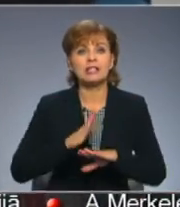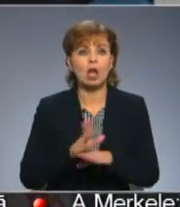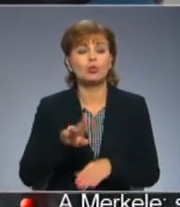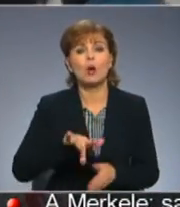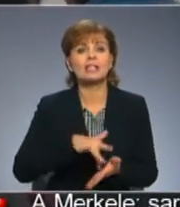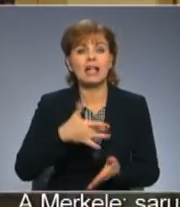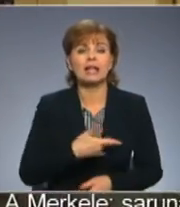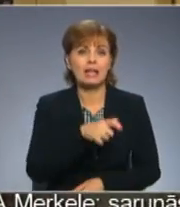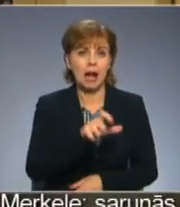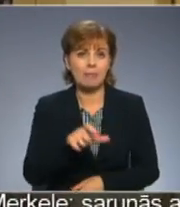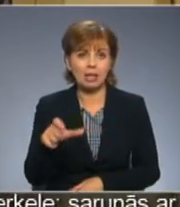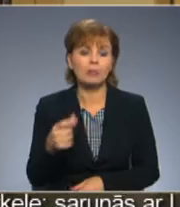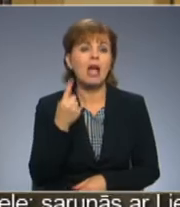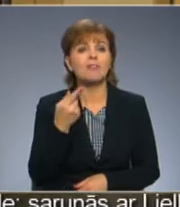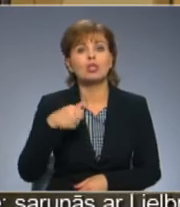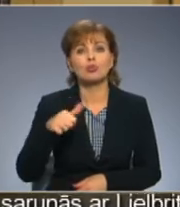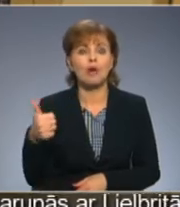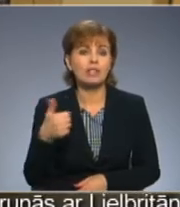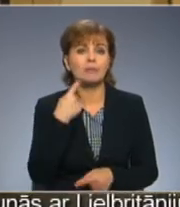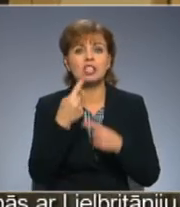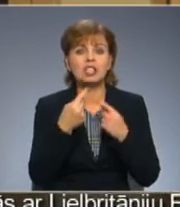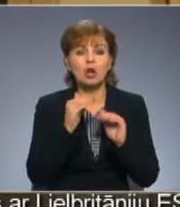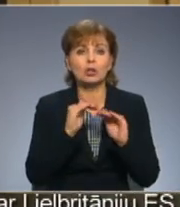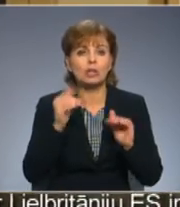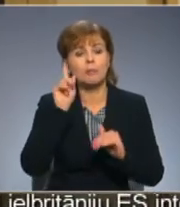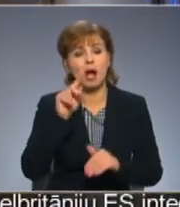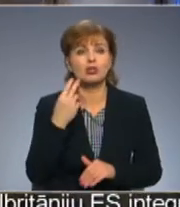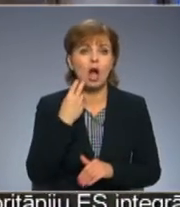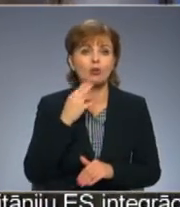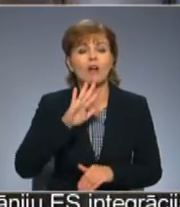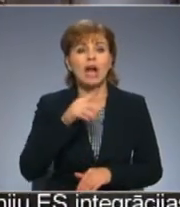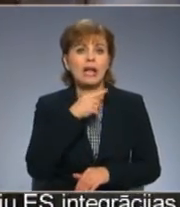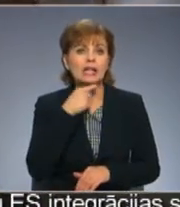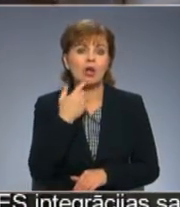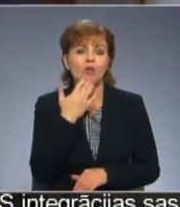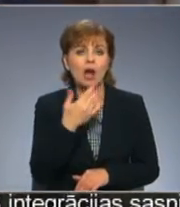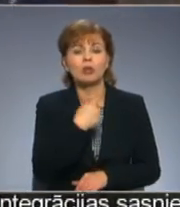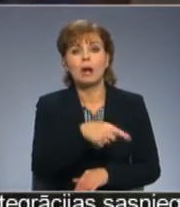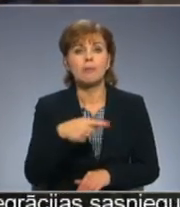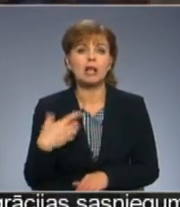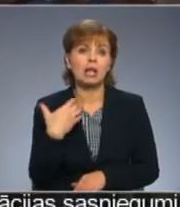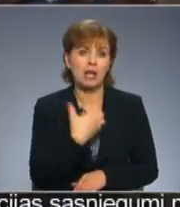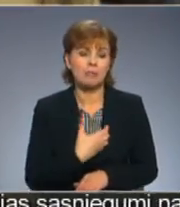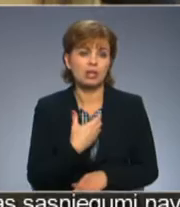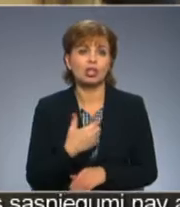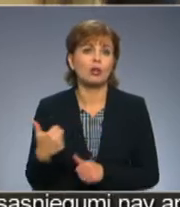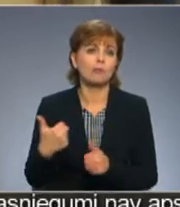centra iemītniekiem. Tikai viens no viņiem sarunvalodu līmenī pārzina angļu vai krievu valodu. Pārējiem nepieciešams